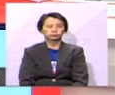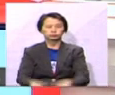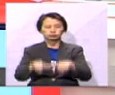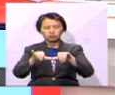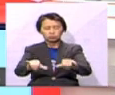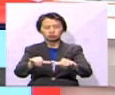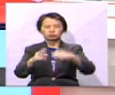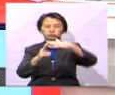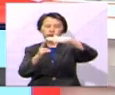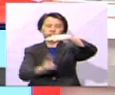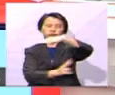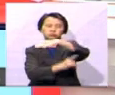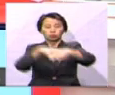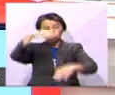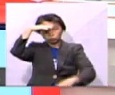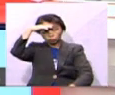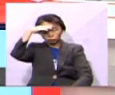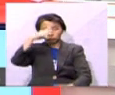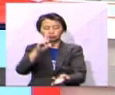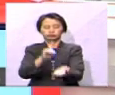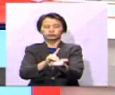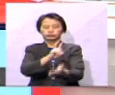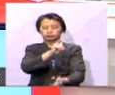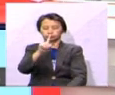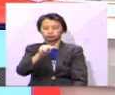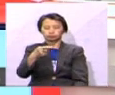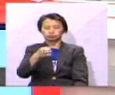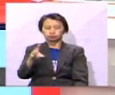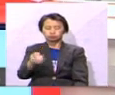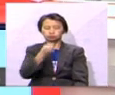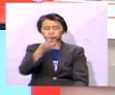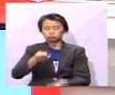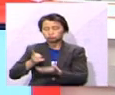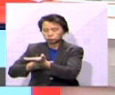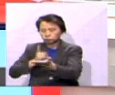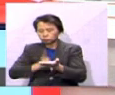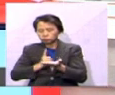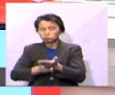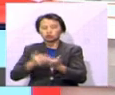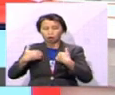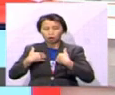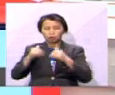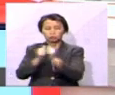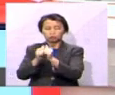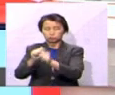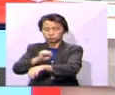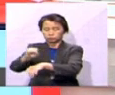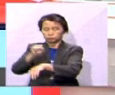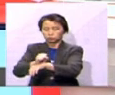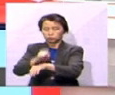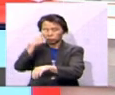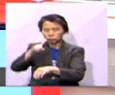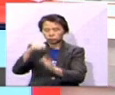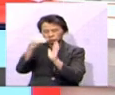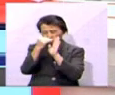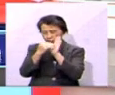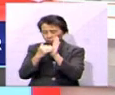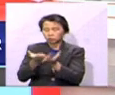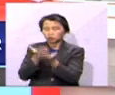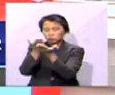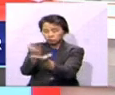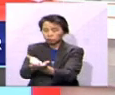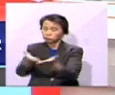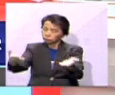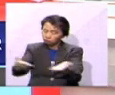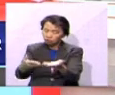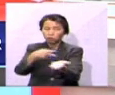Masih mengenai Tambak Johor, Dato' Sri Dr. Ahmad Zahid memaklumkan perbincangan akan diadakan dengan Singapura untuk memperincikan cadangan